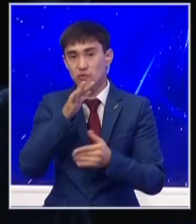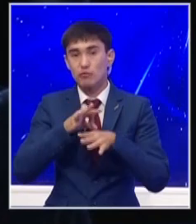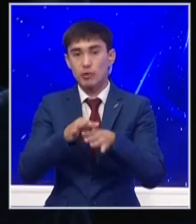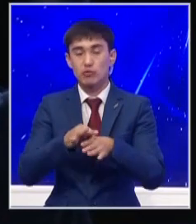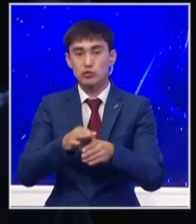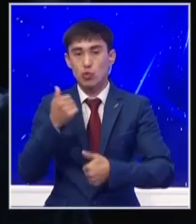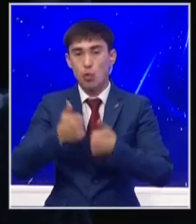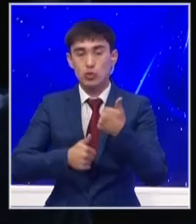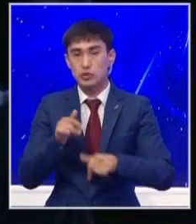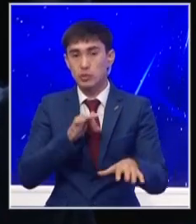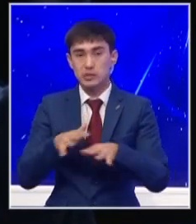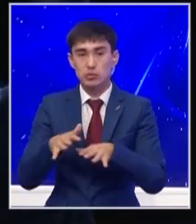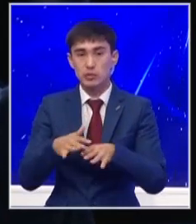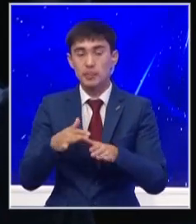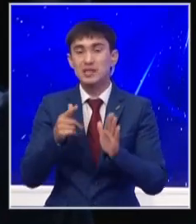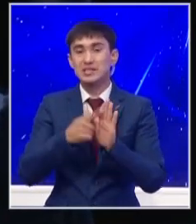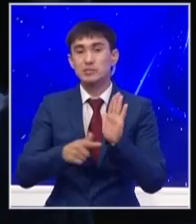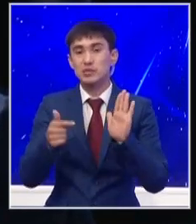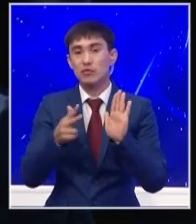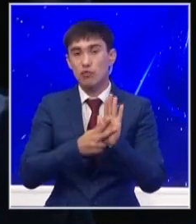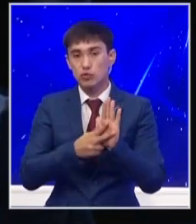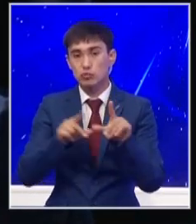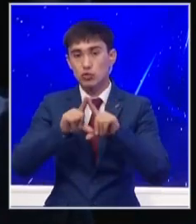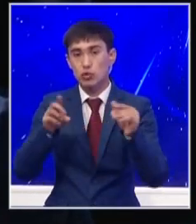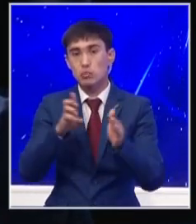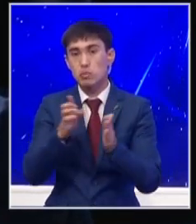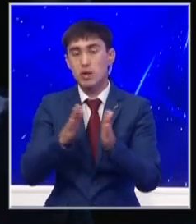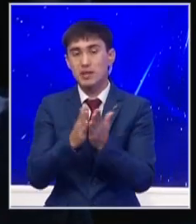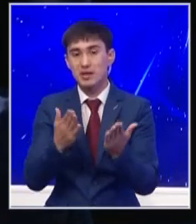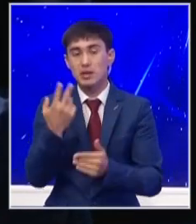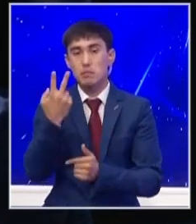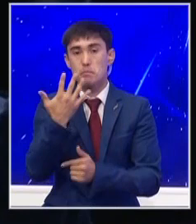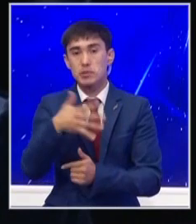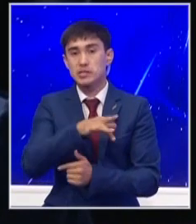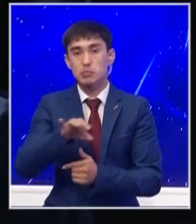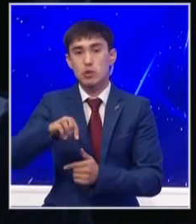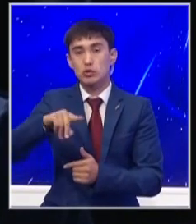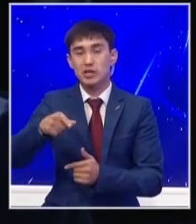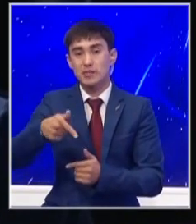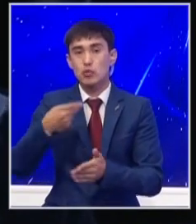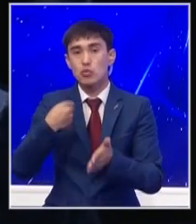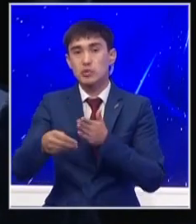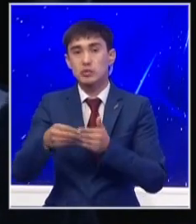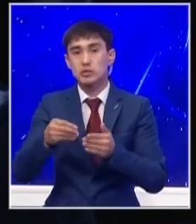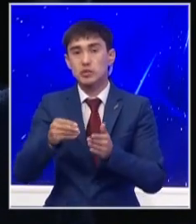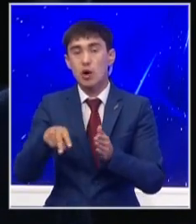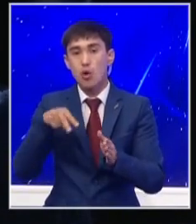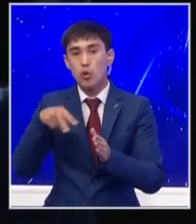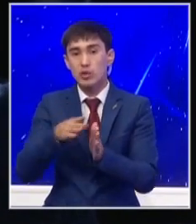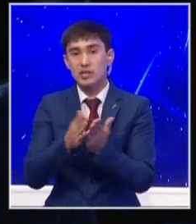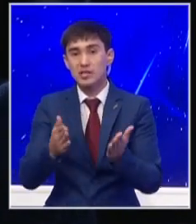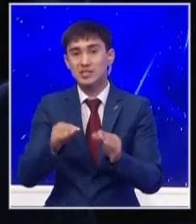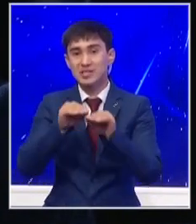проводятся конкурсные процедуры. На 78 школьных библиотек на 50 миллионов тенге приобретена художественная литература,